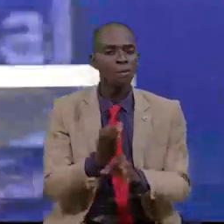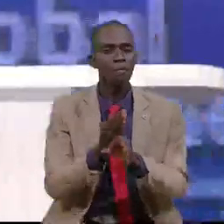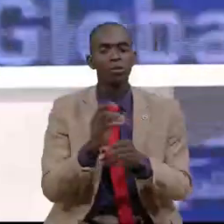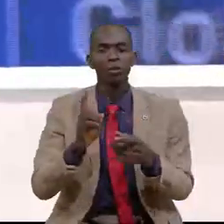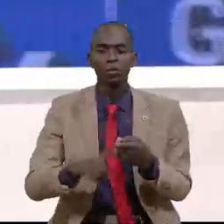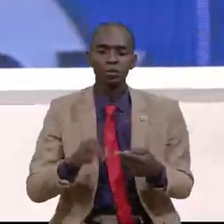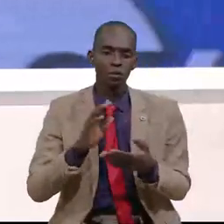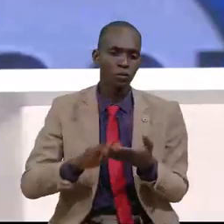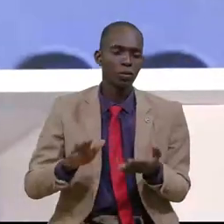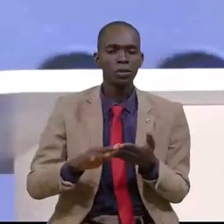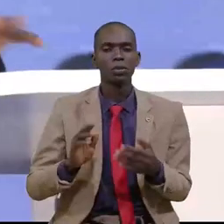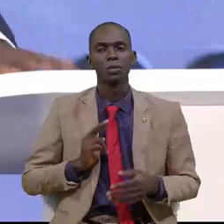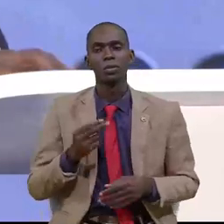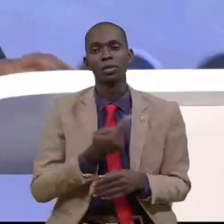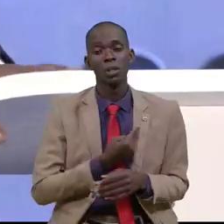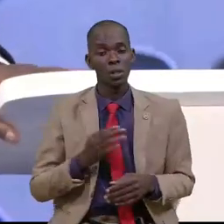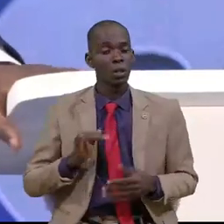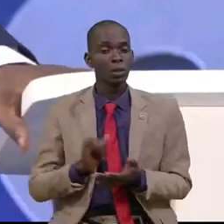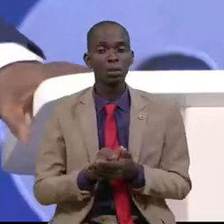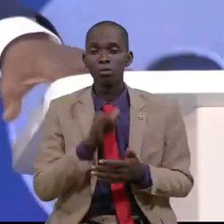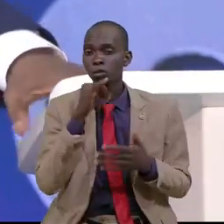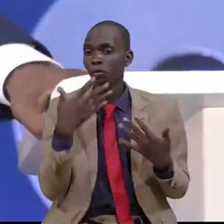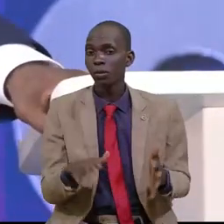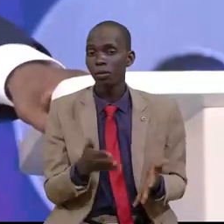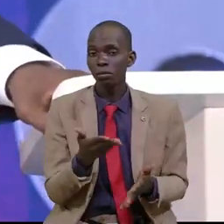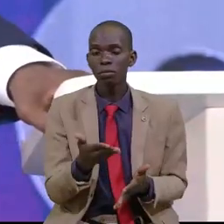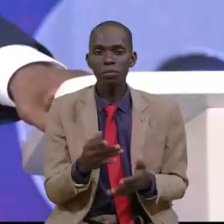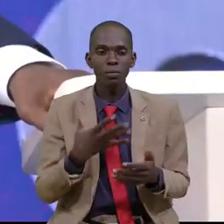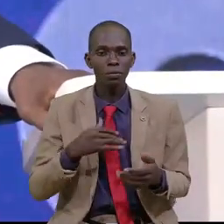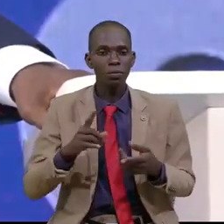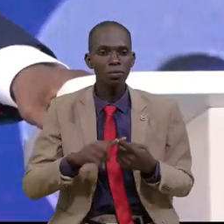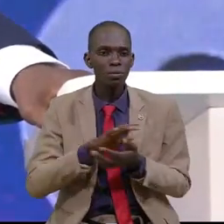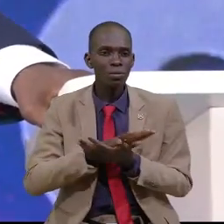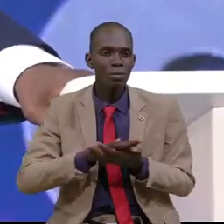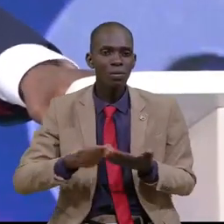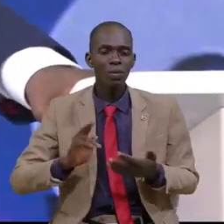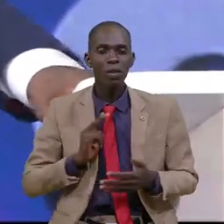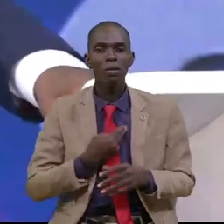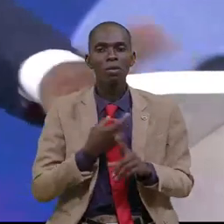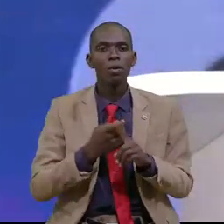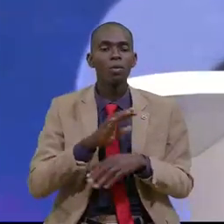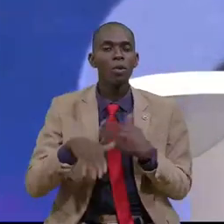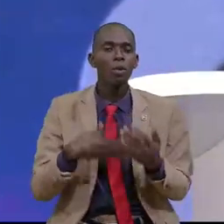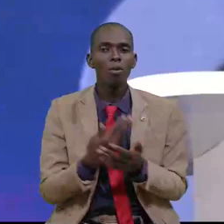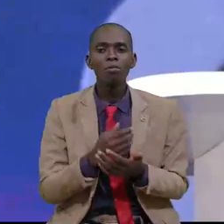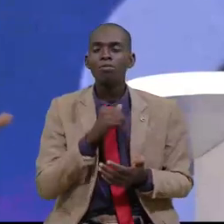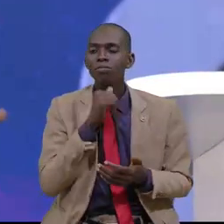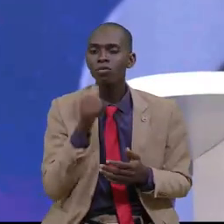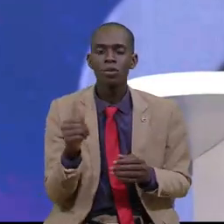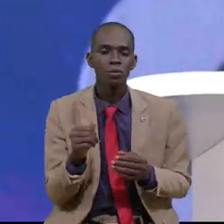les pardonner. Il ne s'arrête pas là. Et pour nous purifier de toute iniquité.